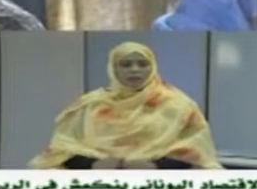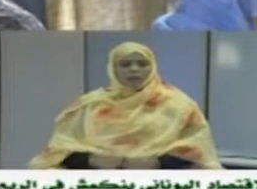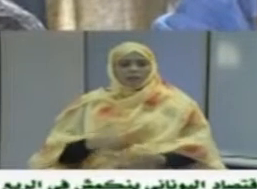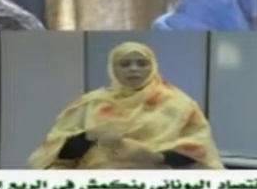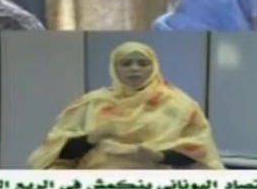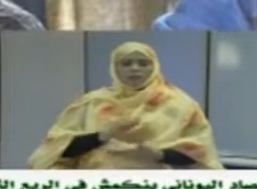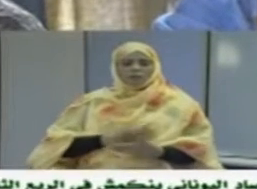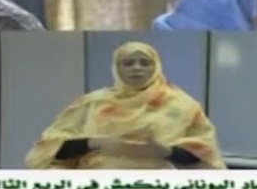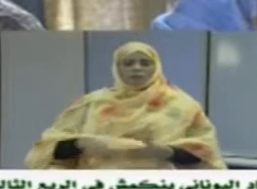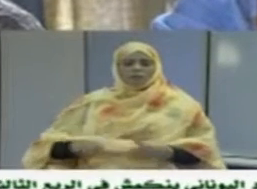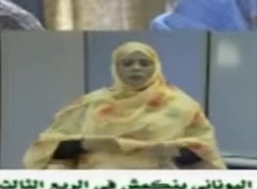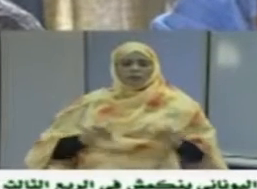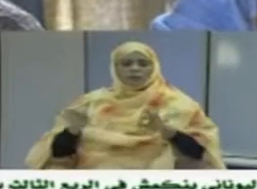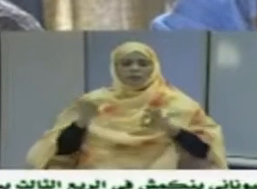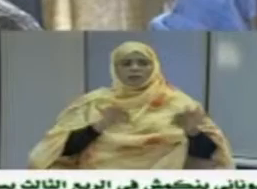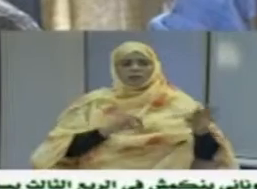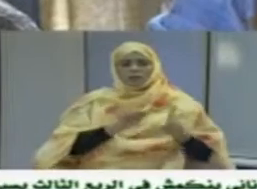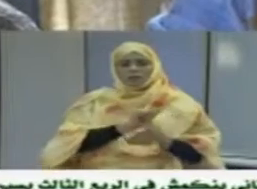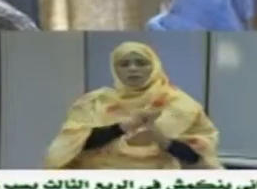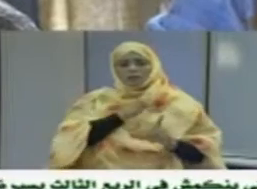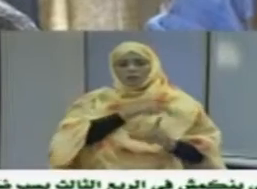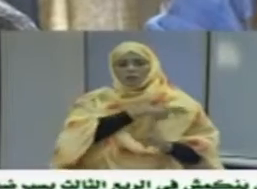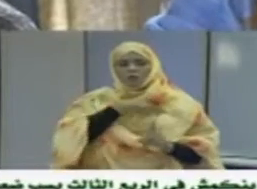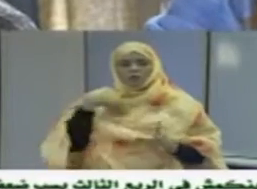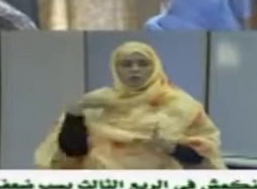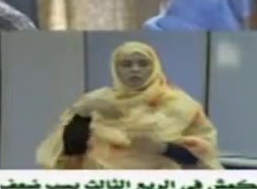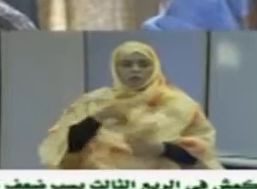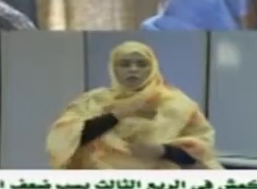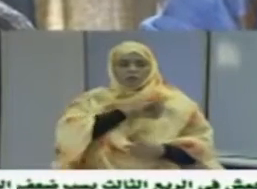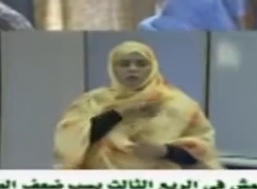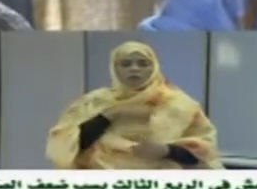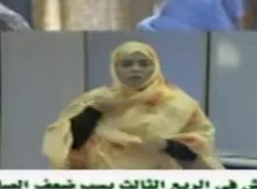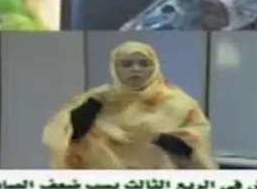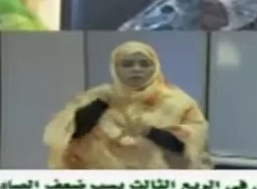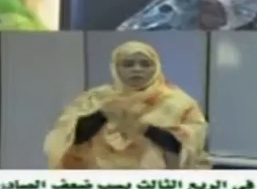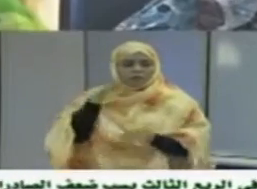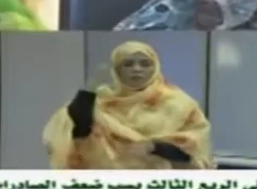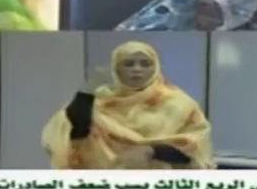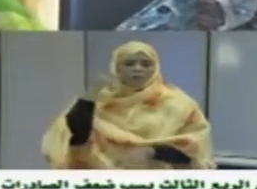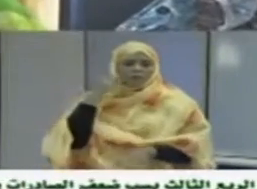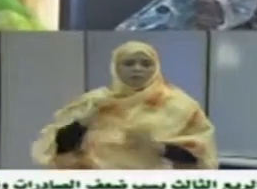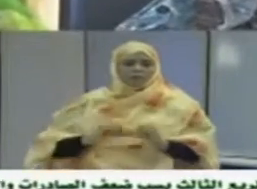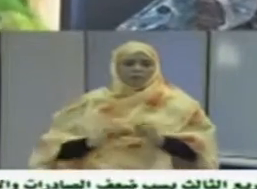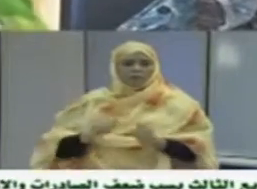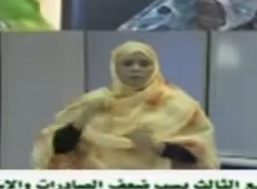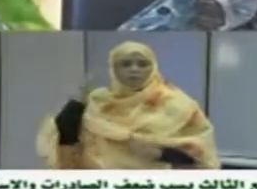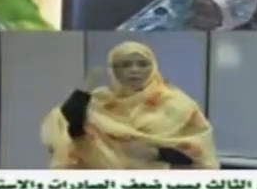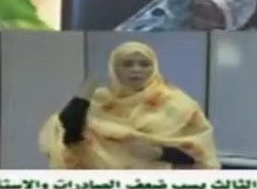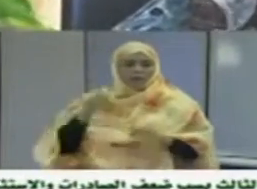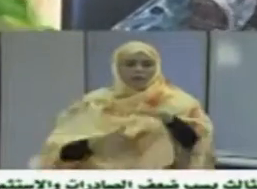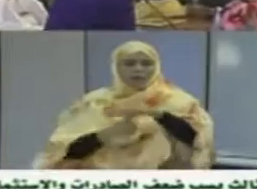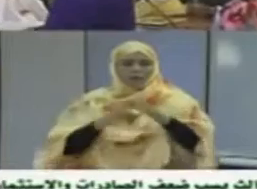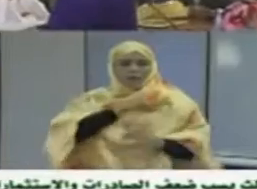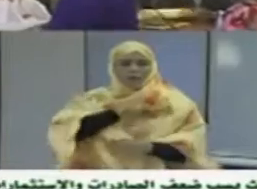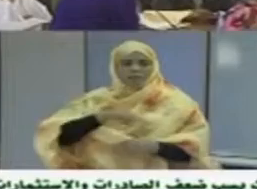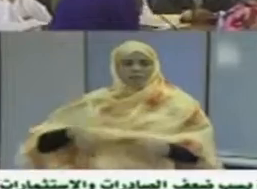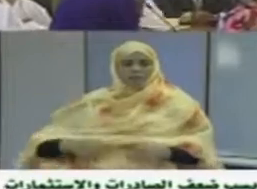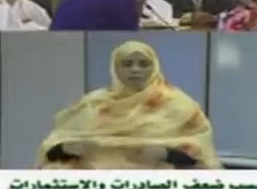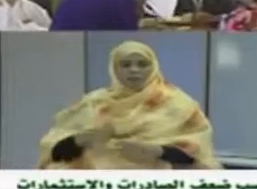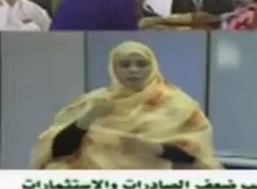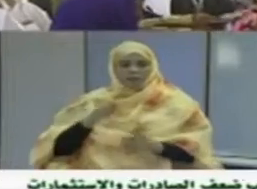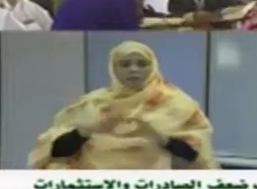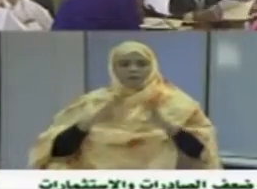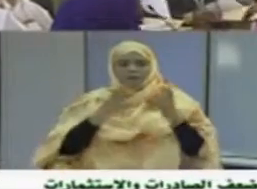والإرادة السياسية المعلنة لدى السلطات الوطنية لإشراكها في الشأن العام. رئيسة الفريق البرلماني أكدت أن تأسيس